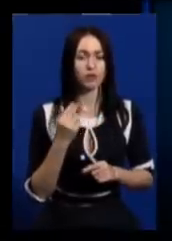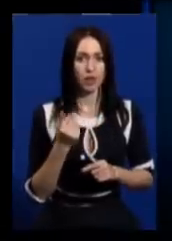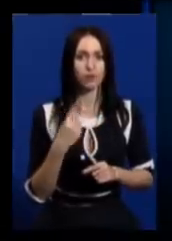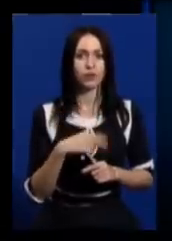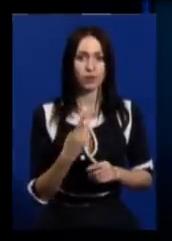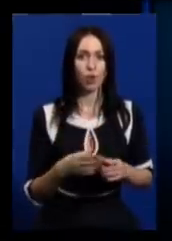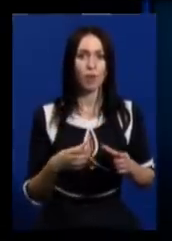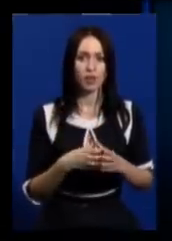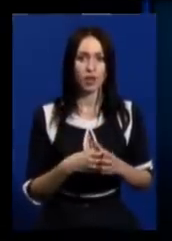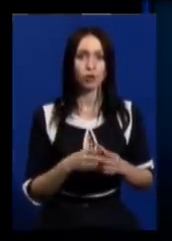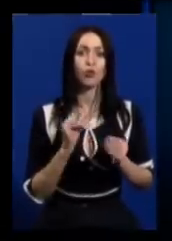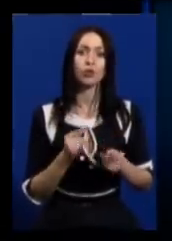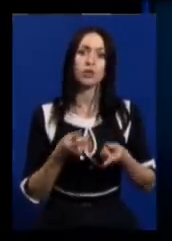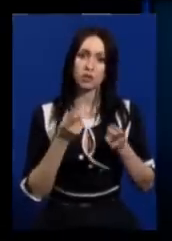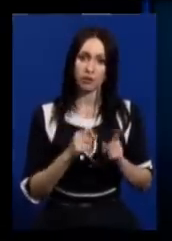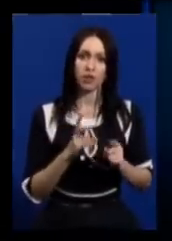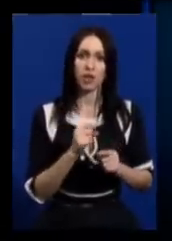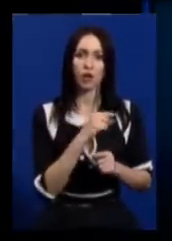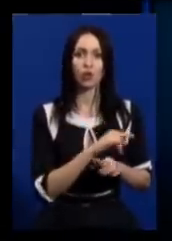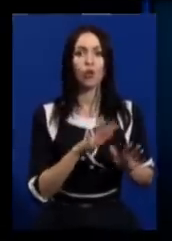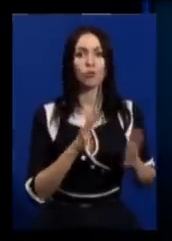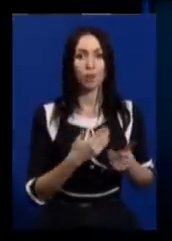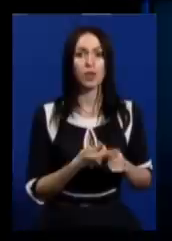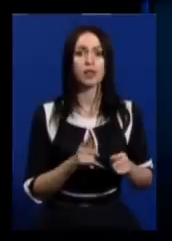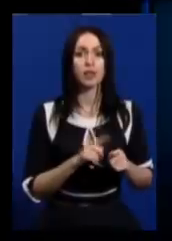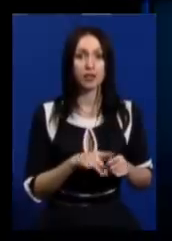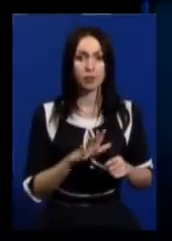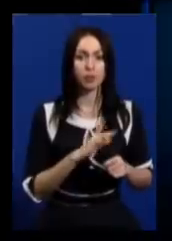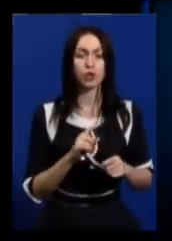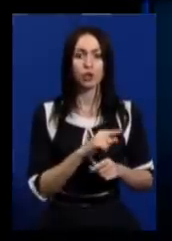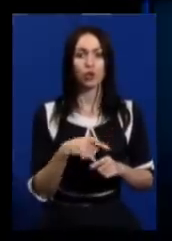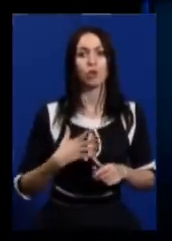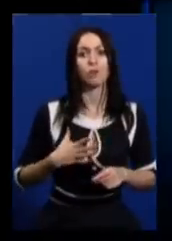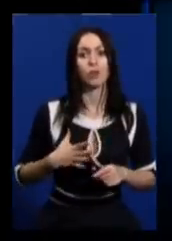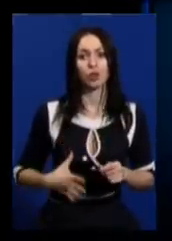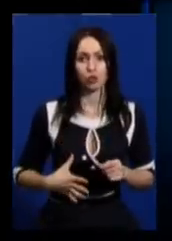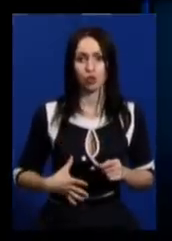батальйон, да, і реалія на той момент сложились такові, що їм прийшлось